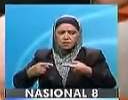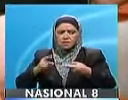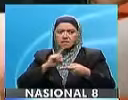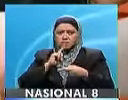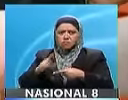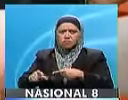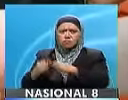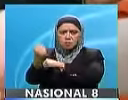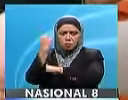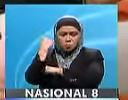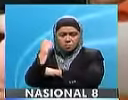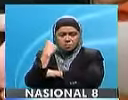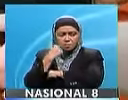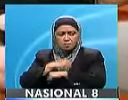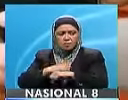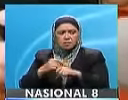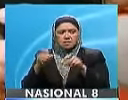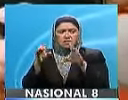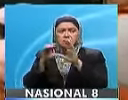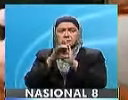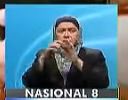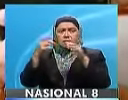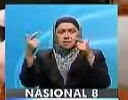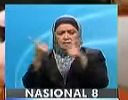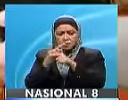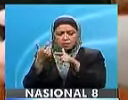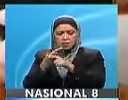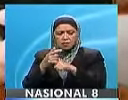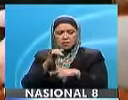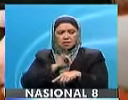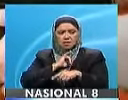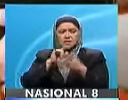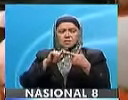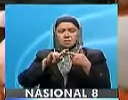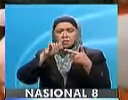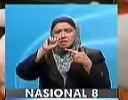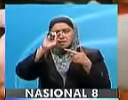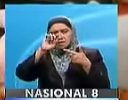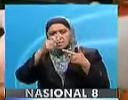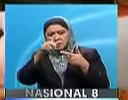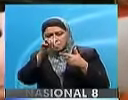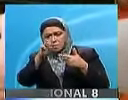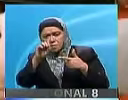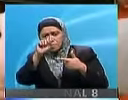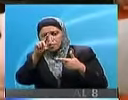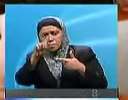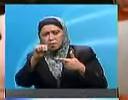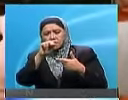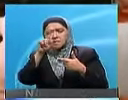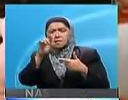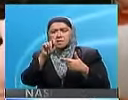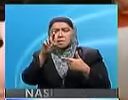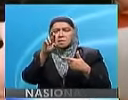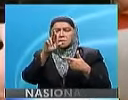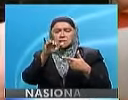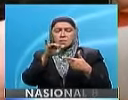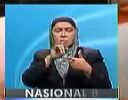agak kuat juga. Macam lawan saya Zakaria Saad, Thompson, diorang pun hebat tapi